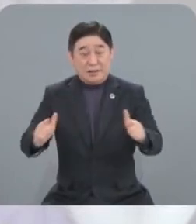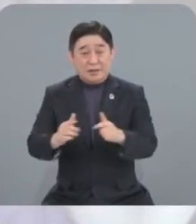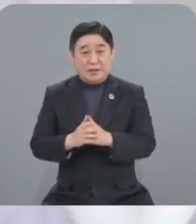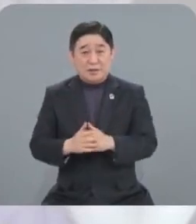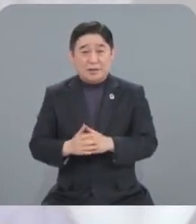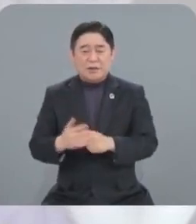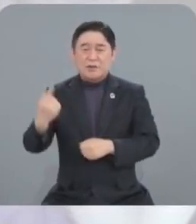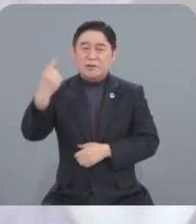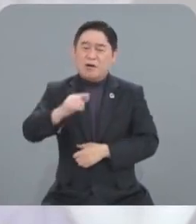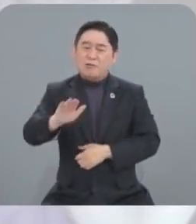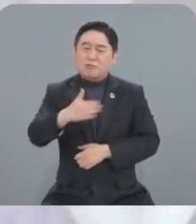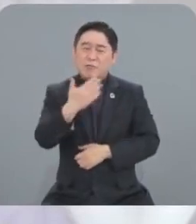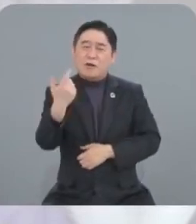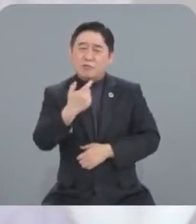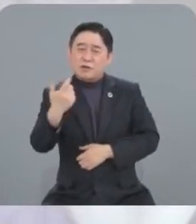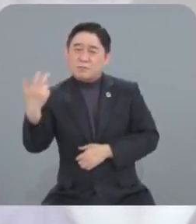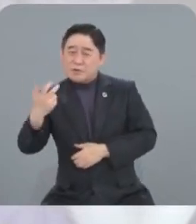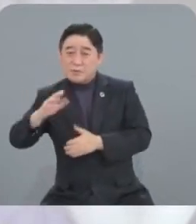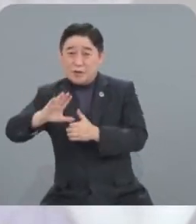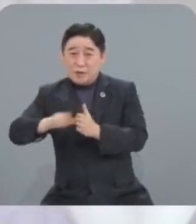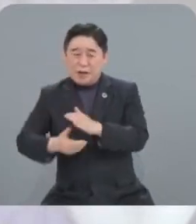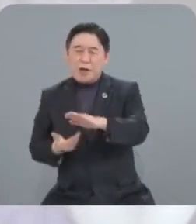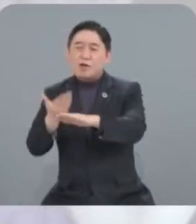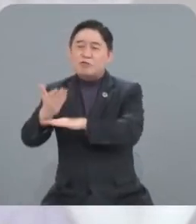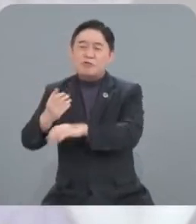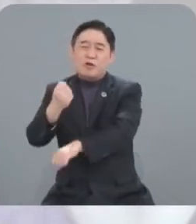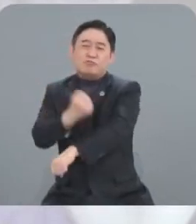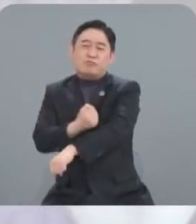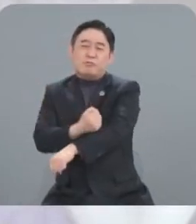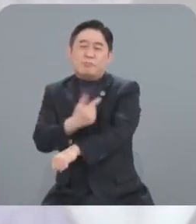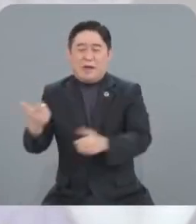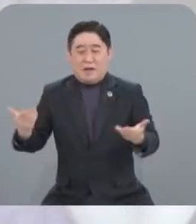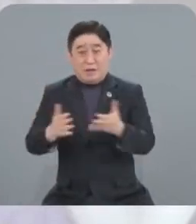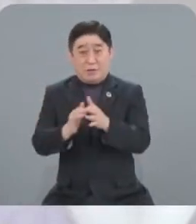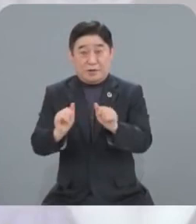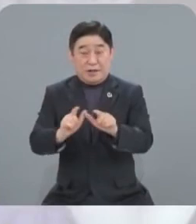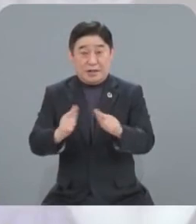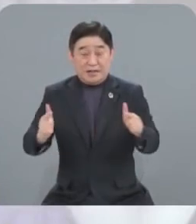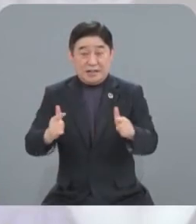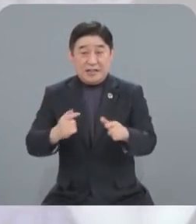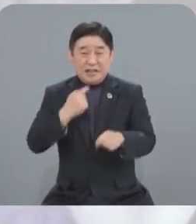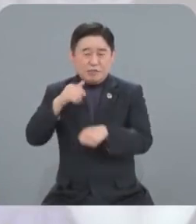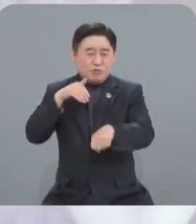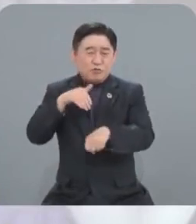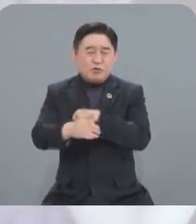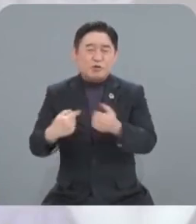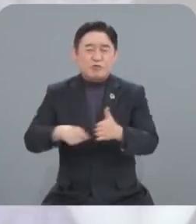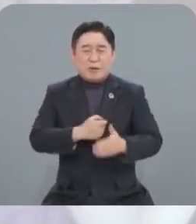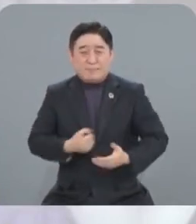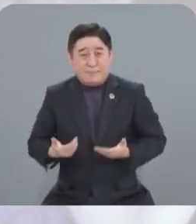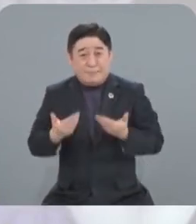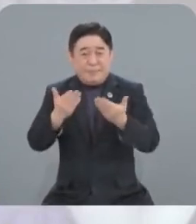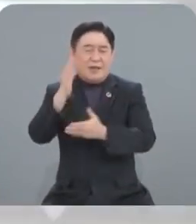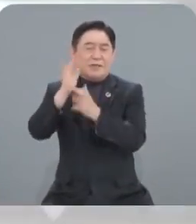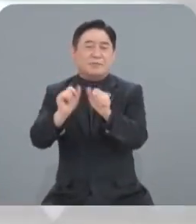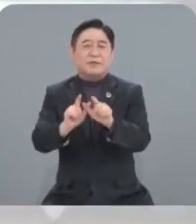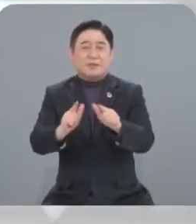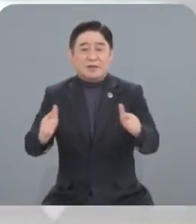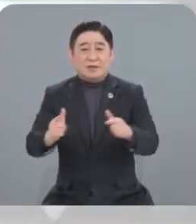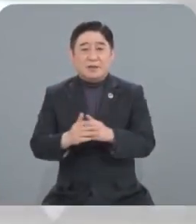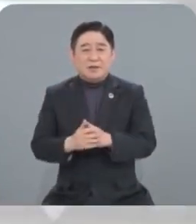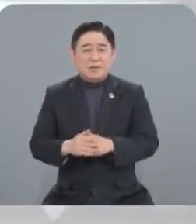6 70년대 수출도 아베 기여한 근호 자들 민주주의 후에 시 생한 시민들